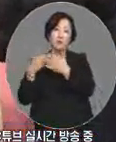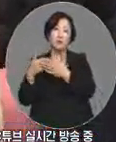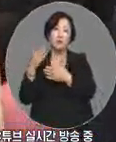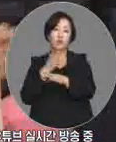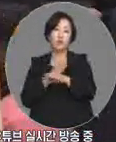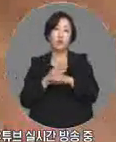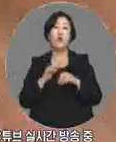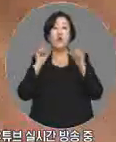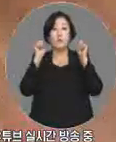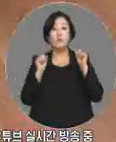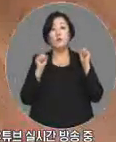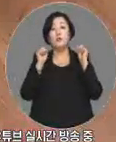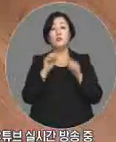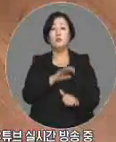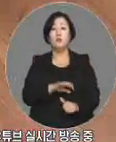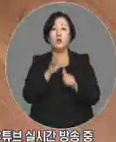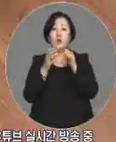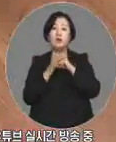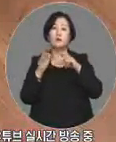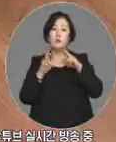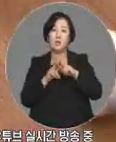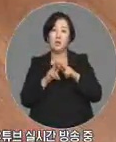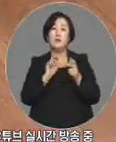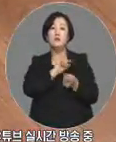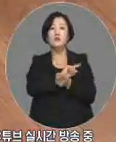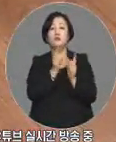또 스포츠를 통해 아이들은 장애를